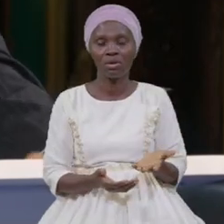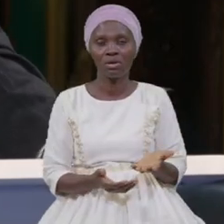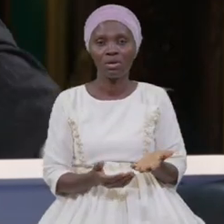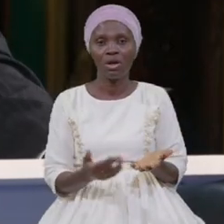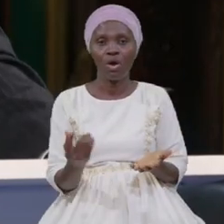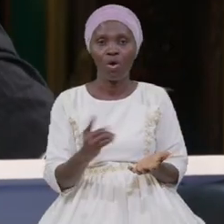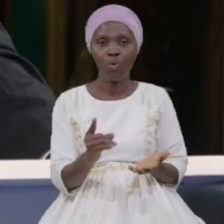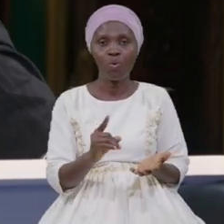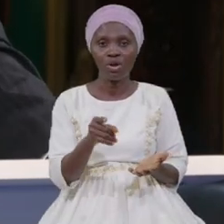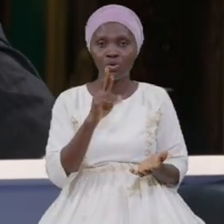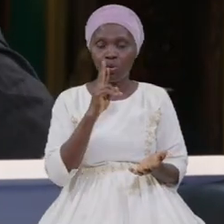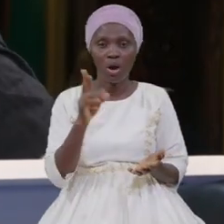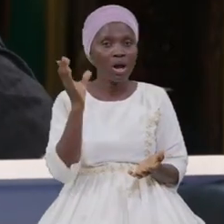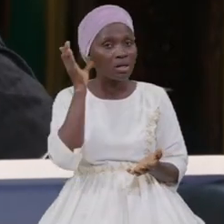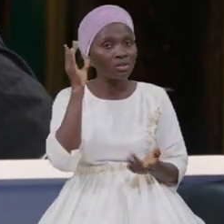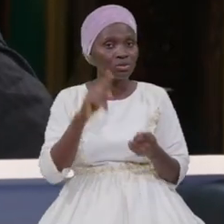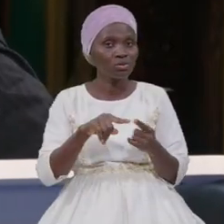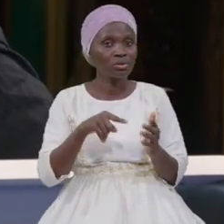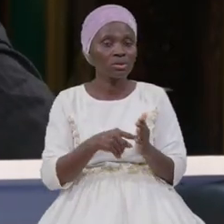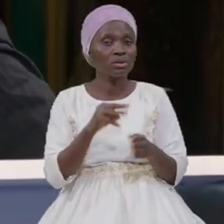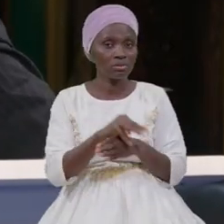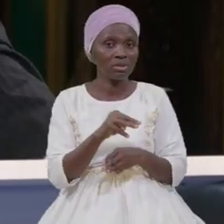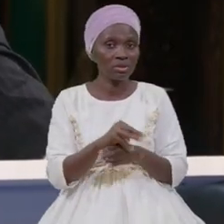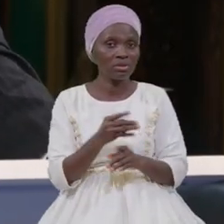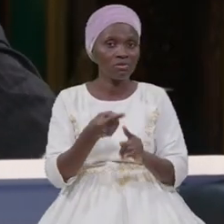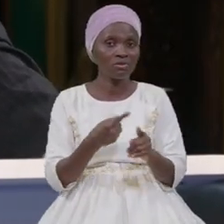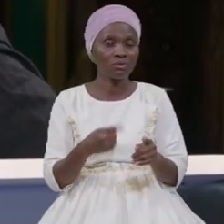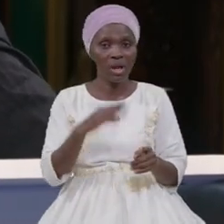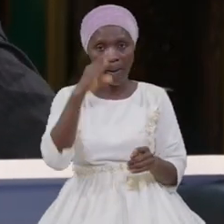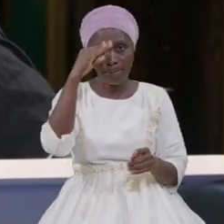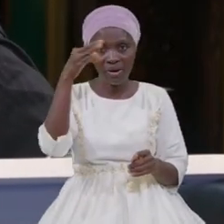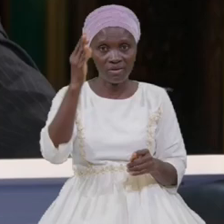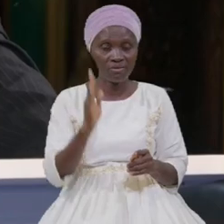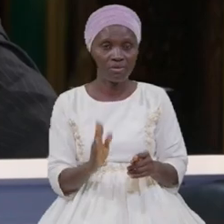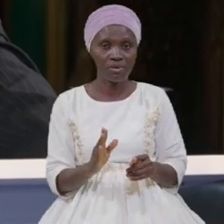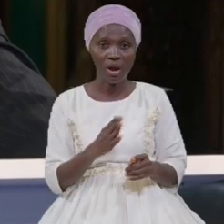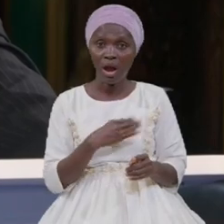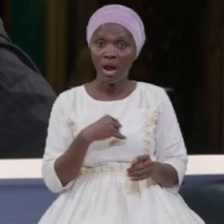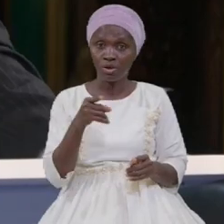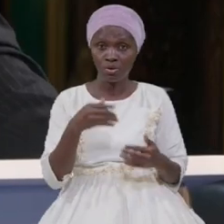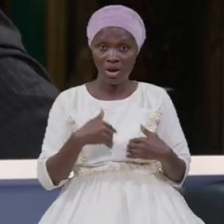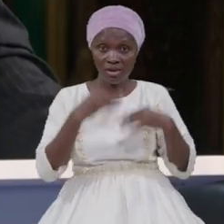message de la bouche de l'homme de Dieu ce soir, et vous avez décidé de suivre Christ.